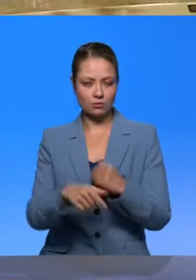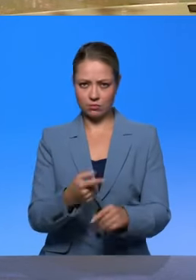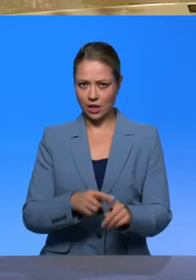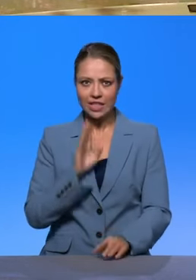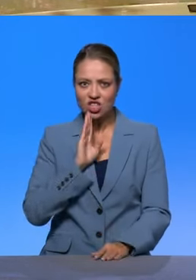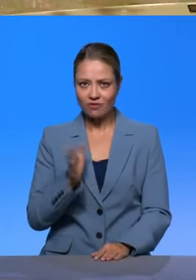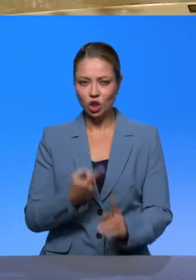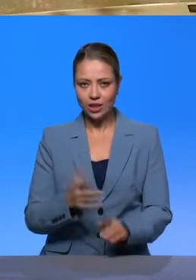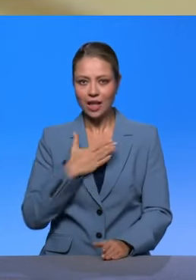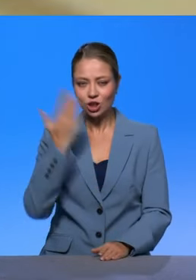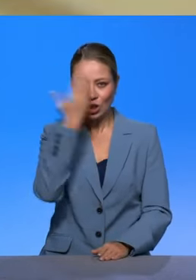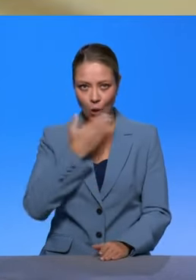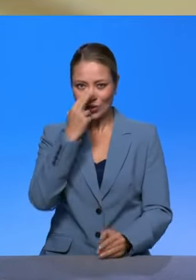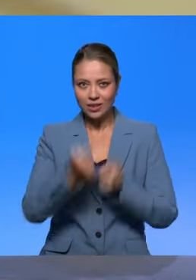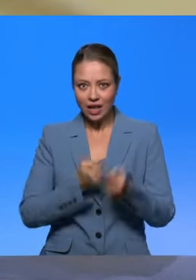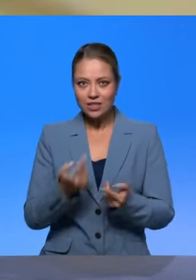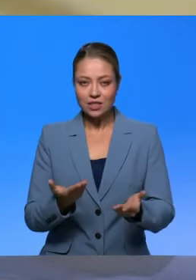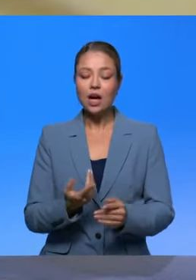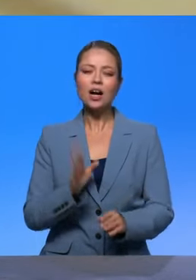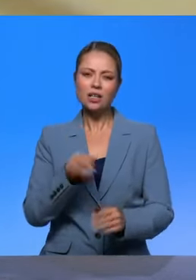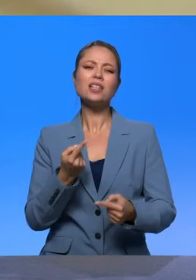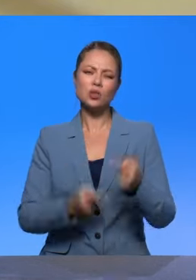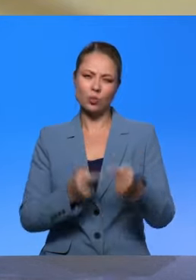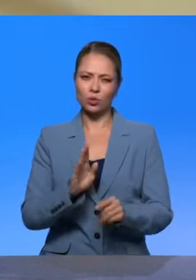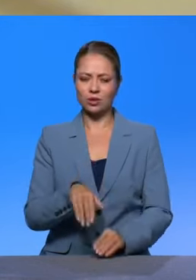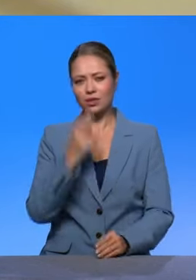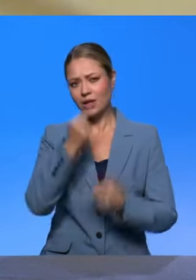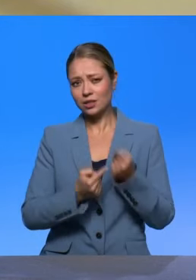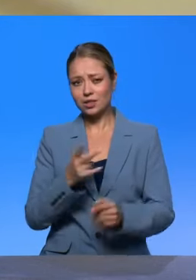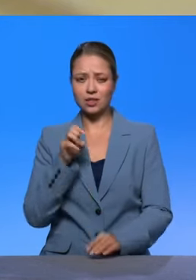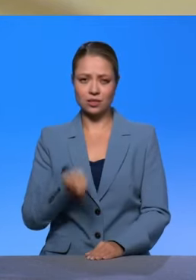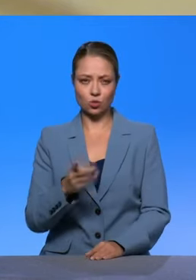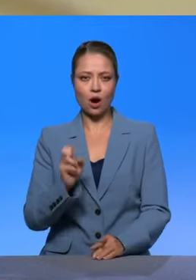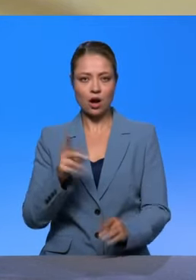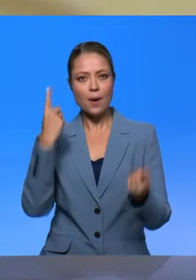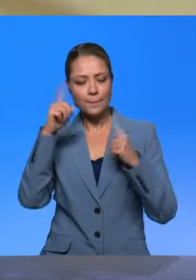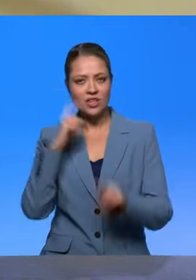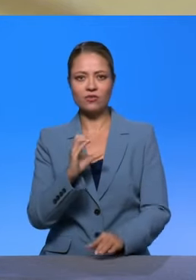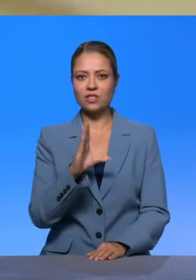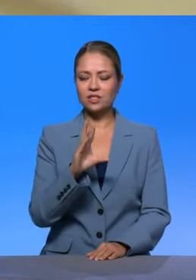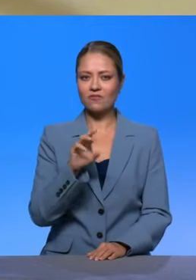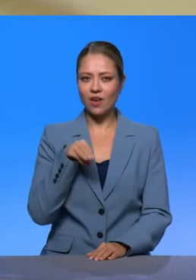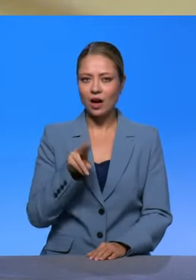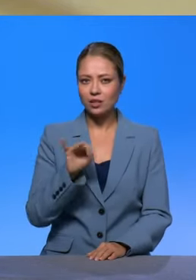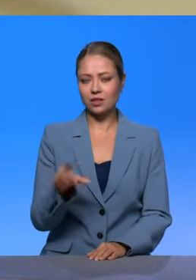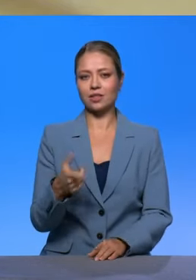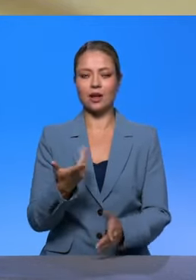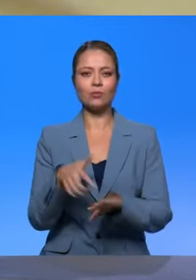наши народные традиции, понимаете? Это спорно, традиции ли, и насколько мифы, они... святки, вот это вот,